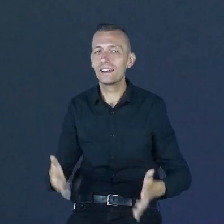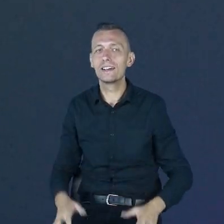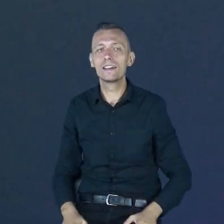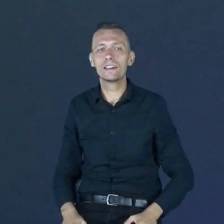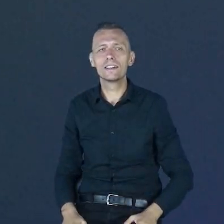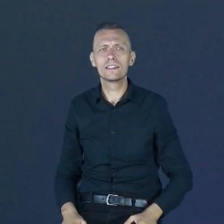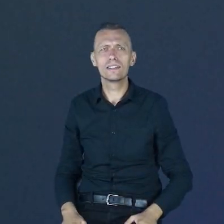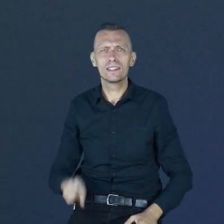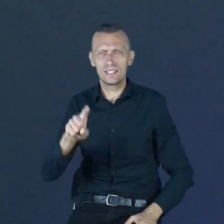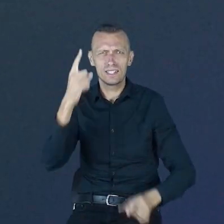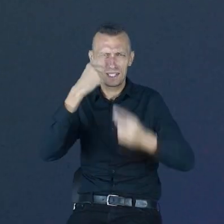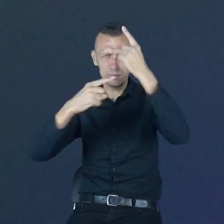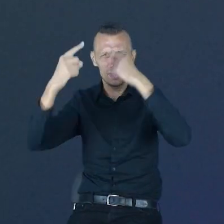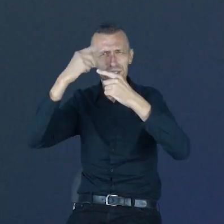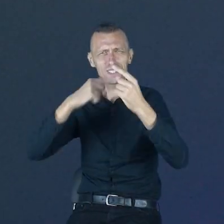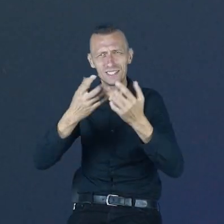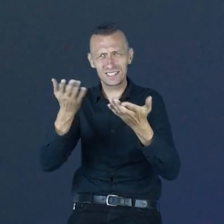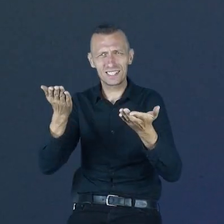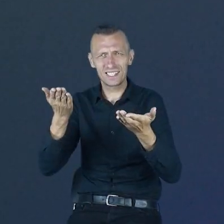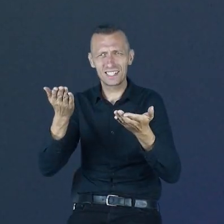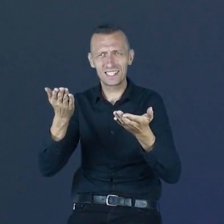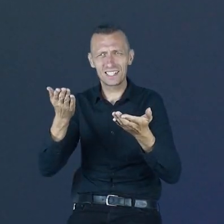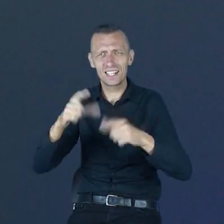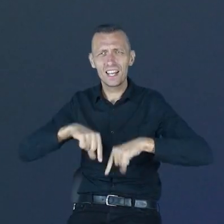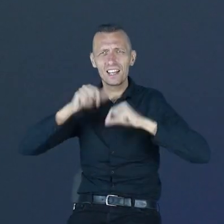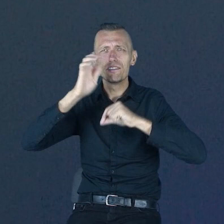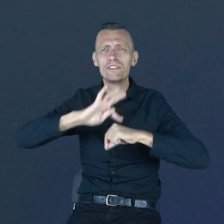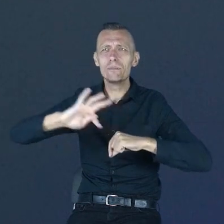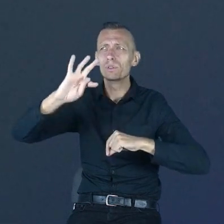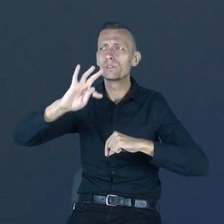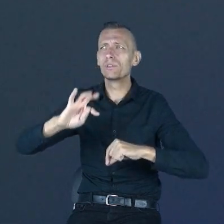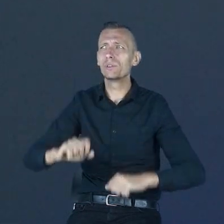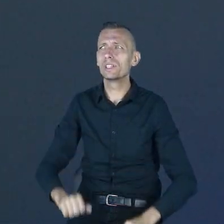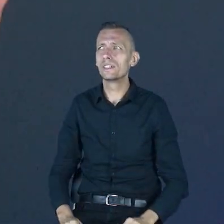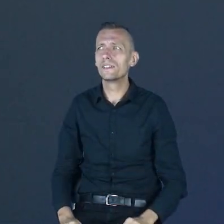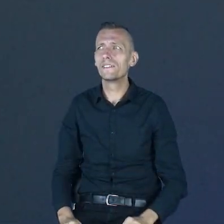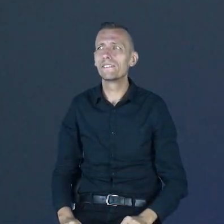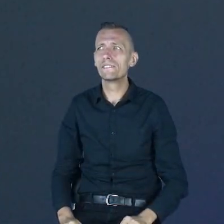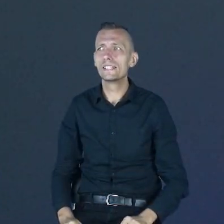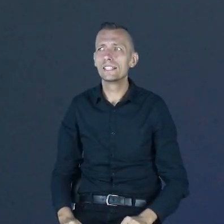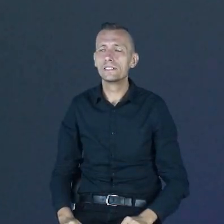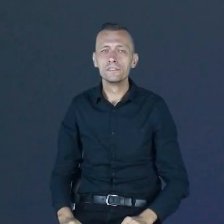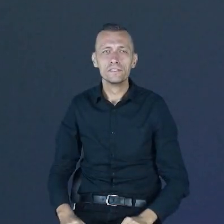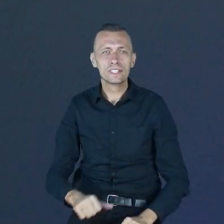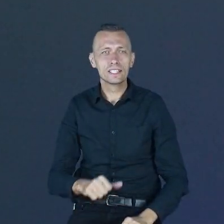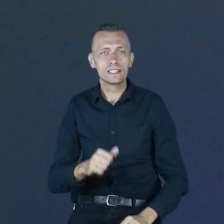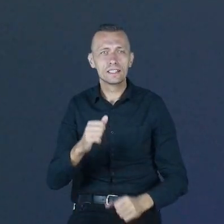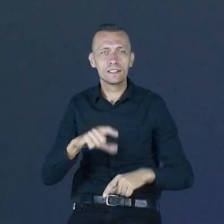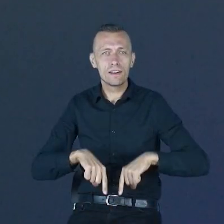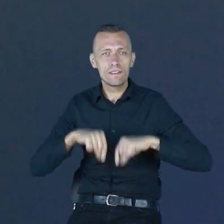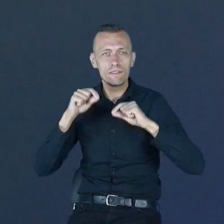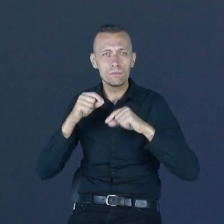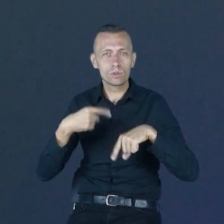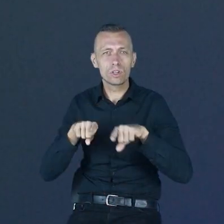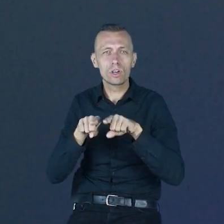Czy zdajesz sobie sprawę, że twój wybór tak naprawdę nie tylko jest samym wyborem? Czy